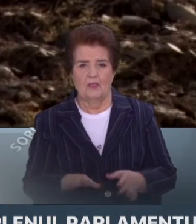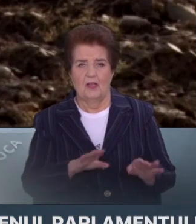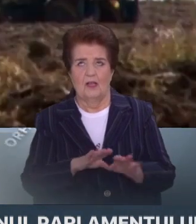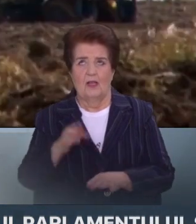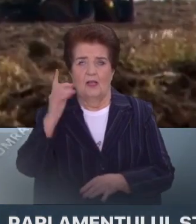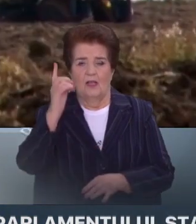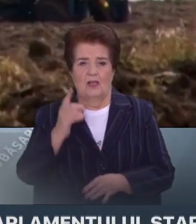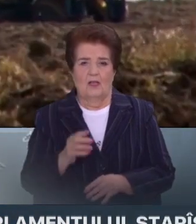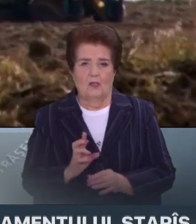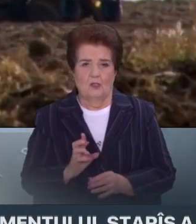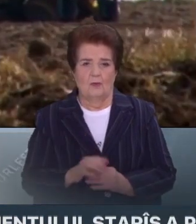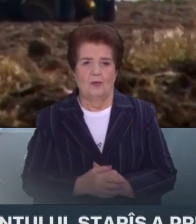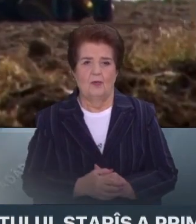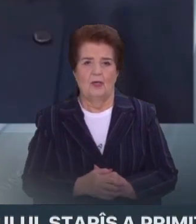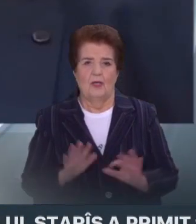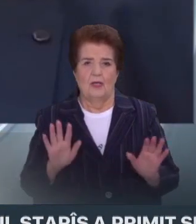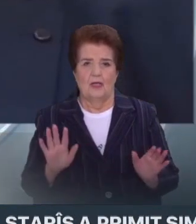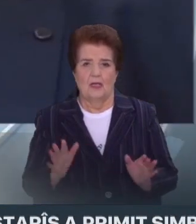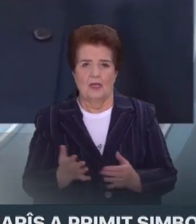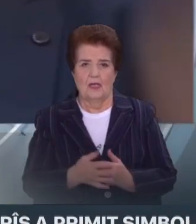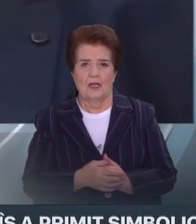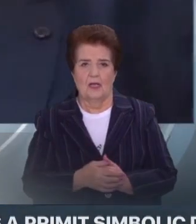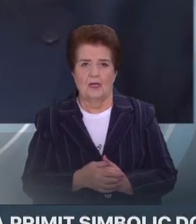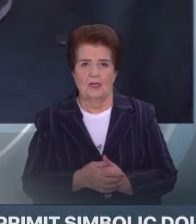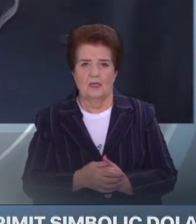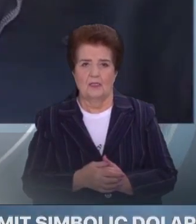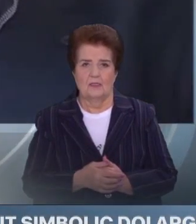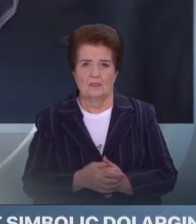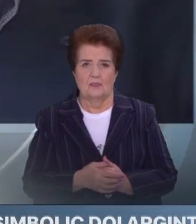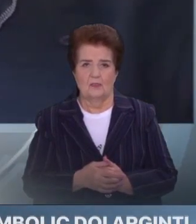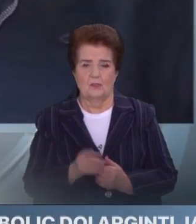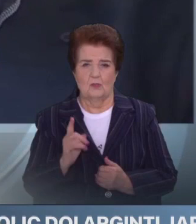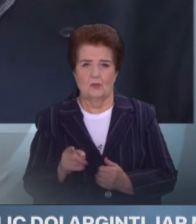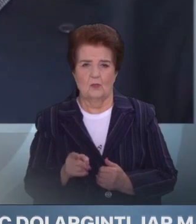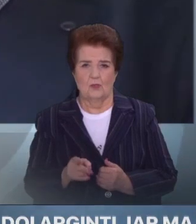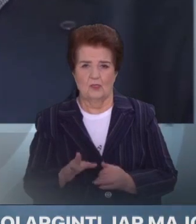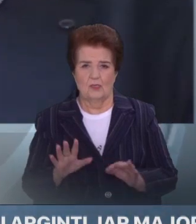la semne și doar. Dar în cazul în care toamnele sunt fără ploi, puteți iriga?